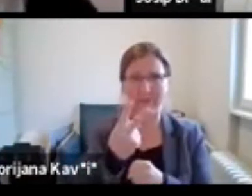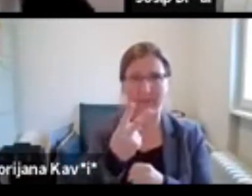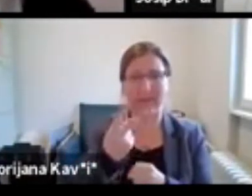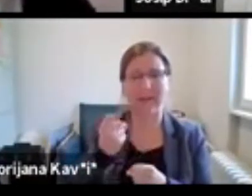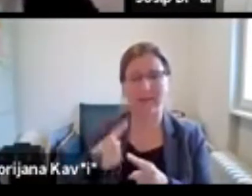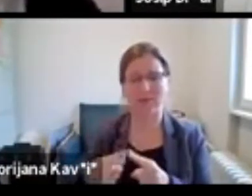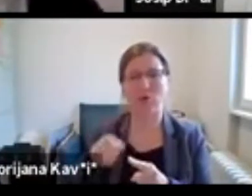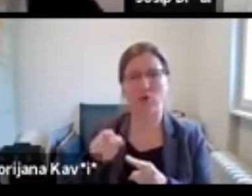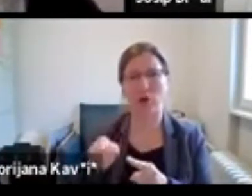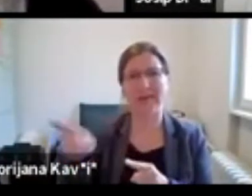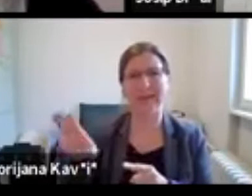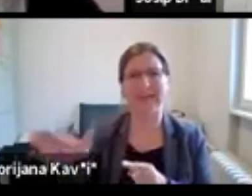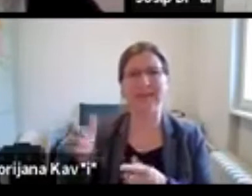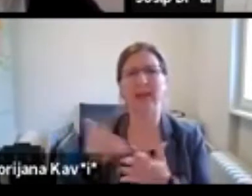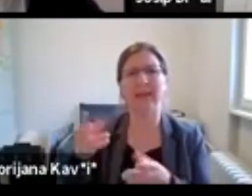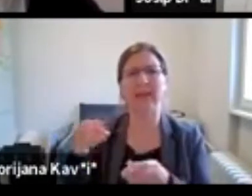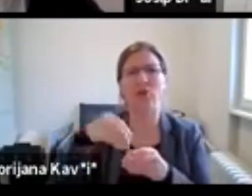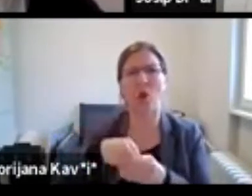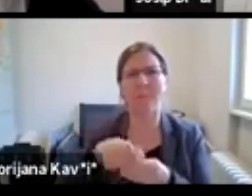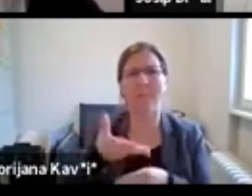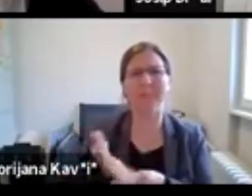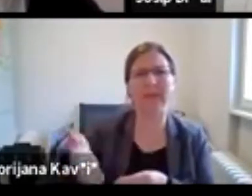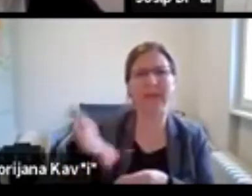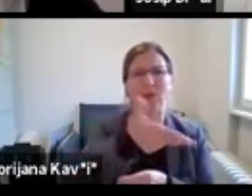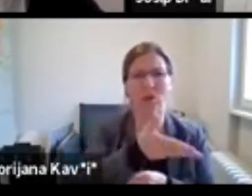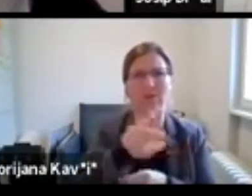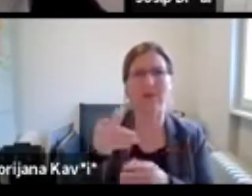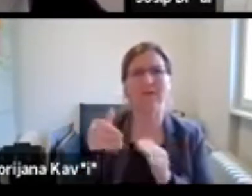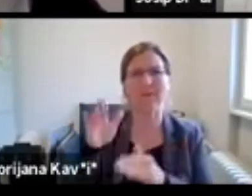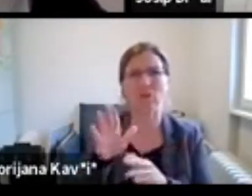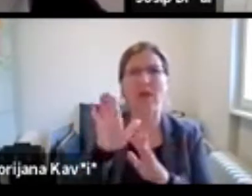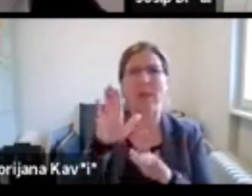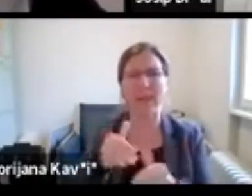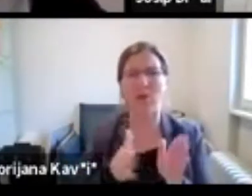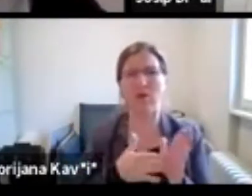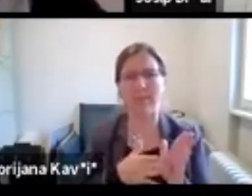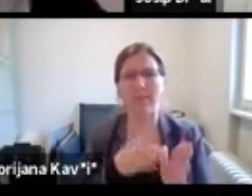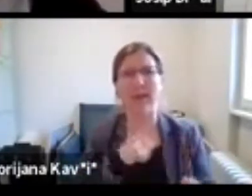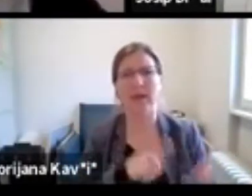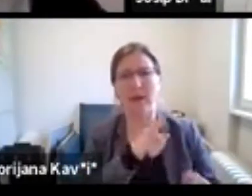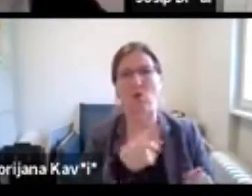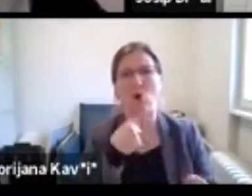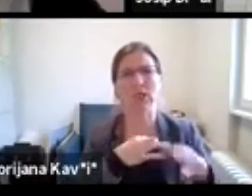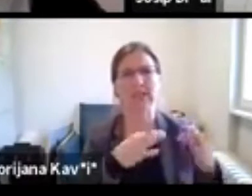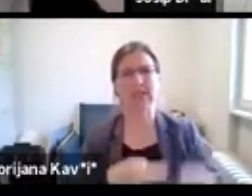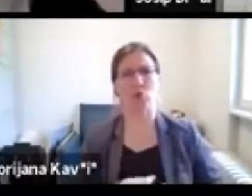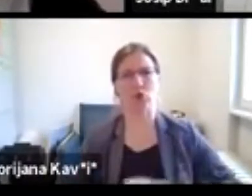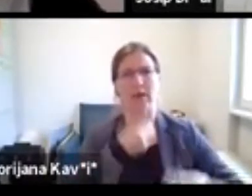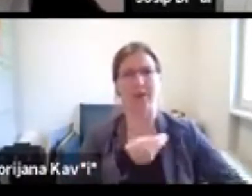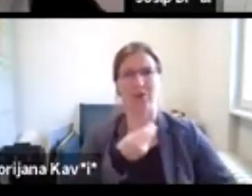u ovom smislu i u ovom sadržaju je puno, puno veći nego da je to samo prenio neki stručnjak.